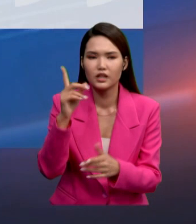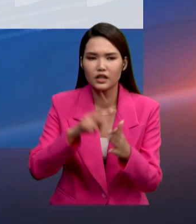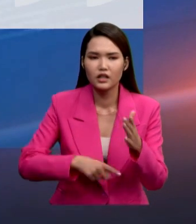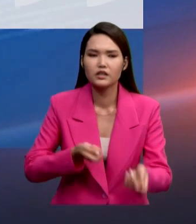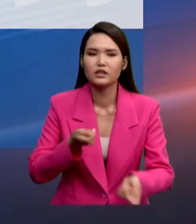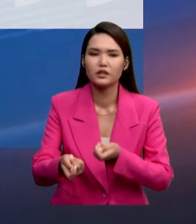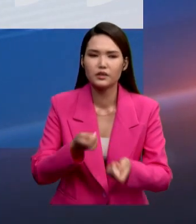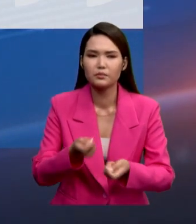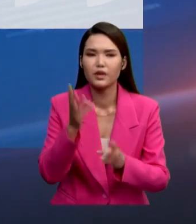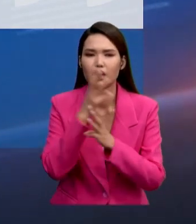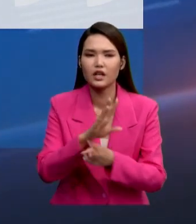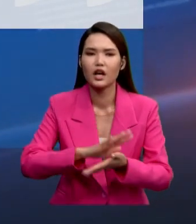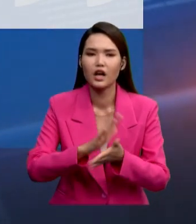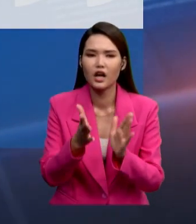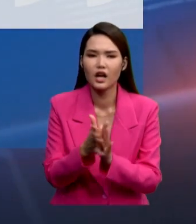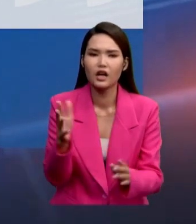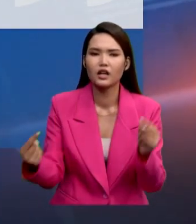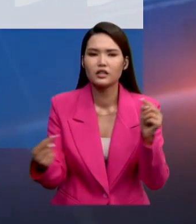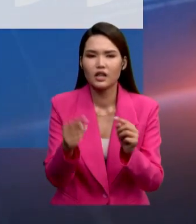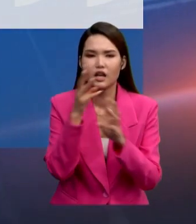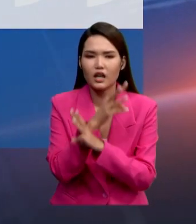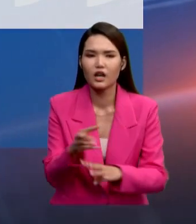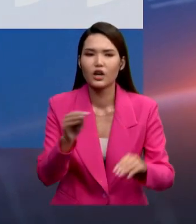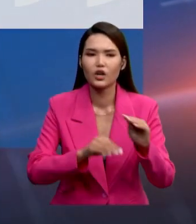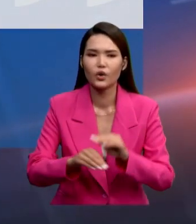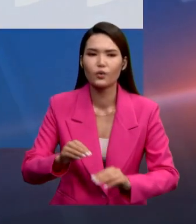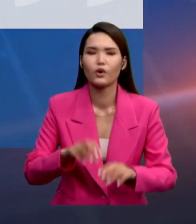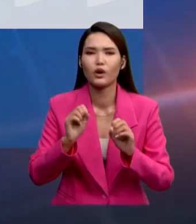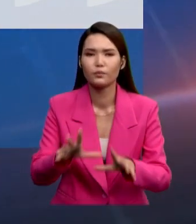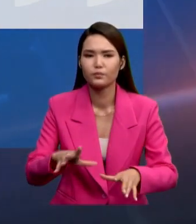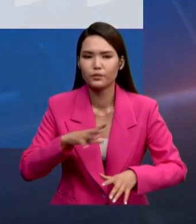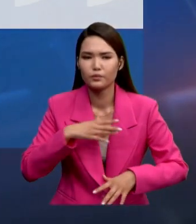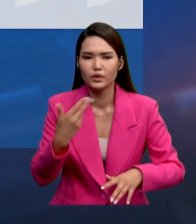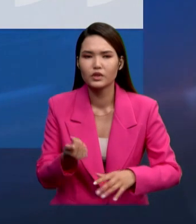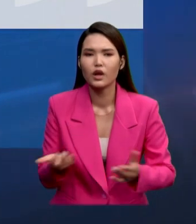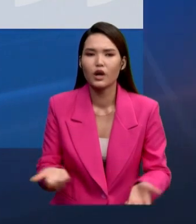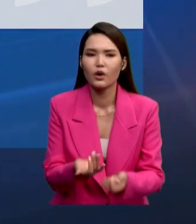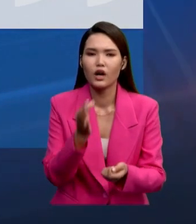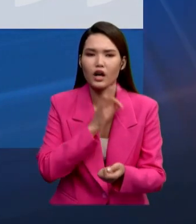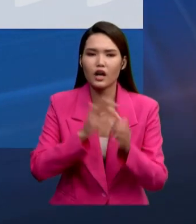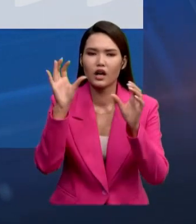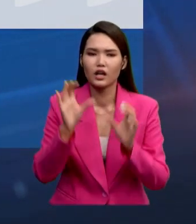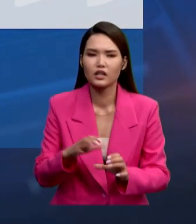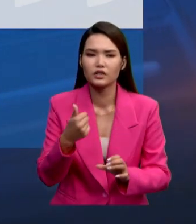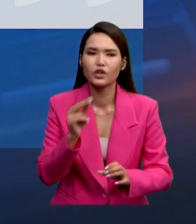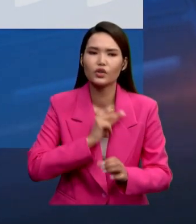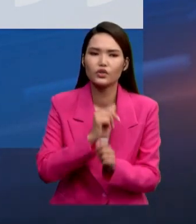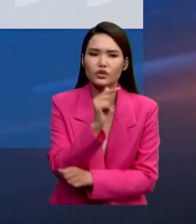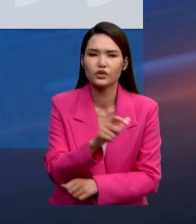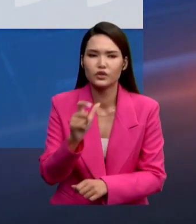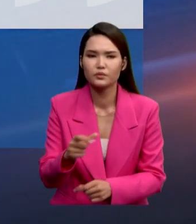басқару шартының талаптарына сәйкес қаржы құралдарына орналастырылуы мүмкін. Қолданыстағы заңнама шеңберінде жұмыскерлер мен